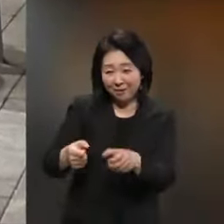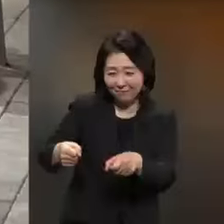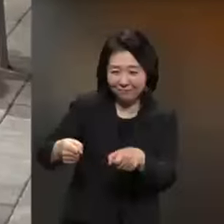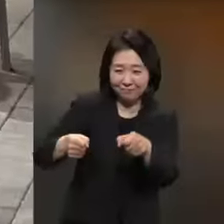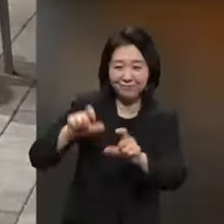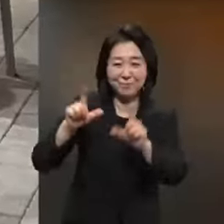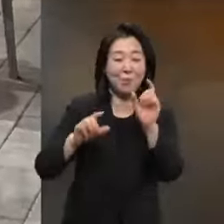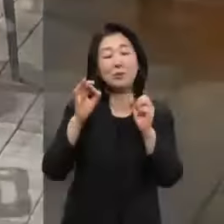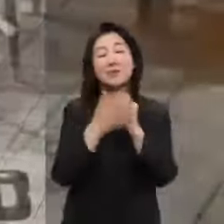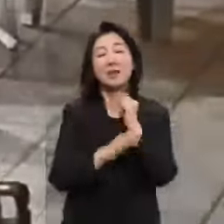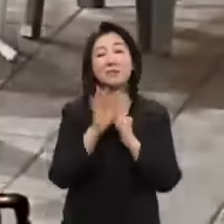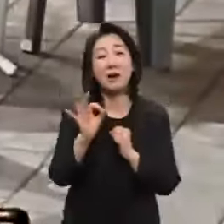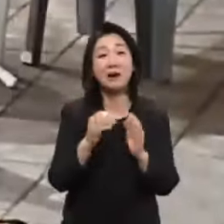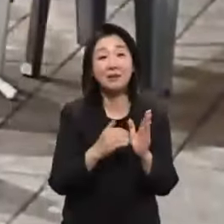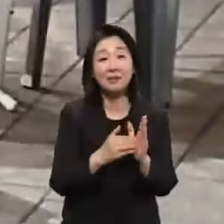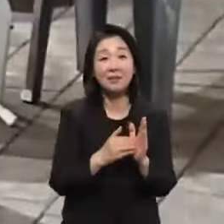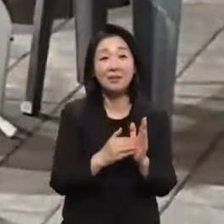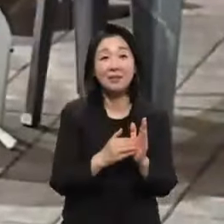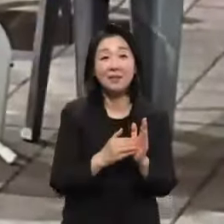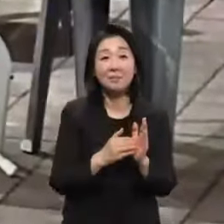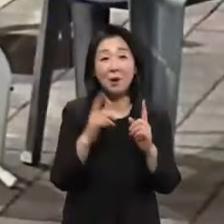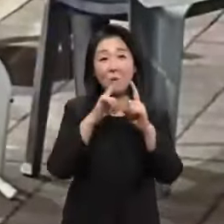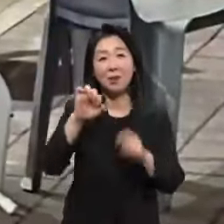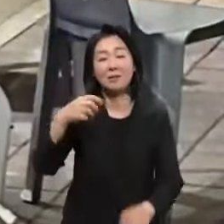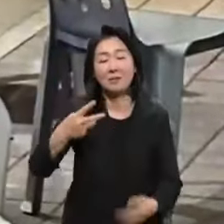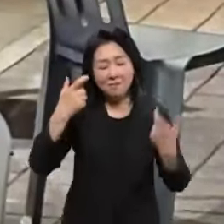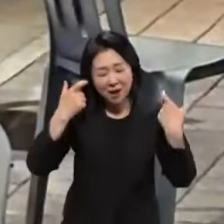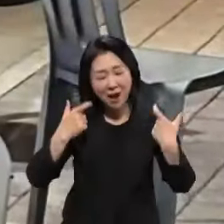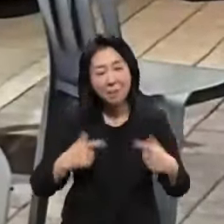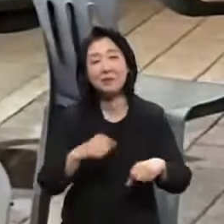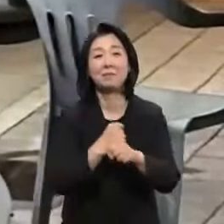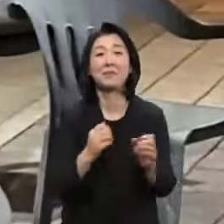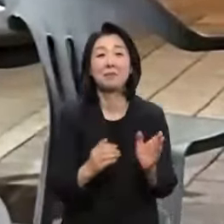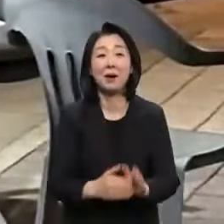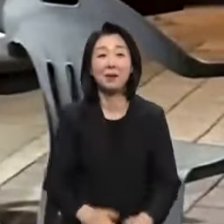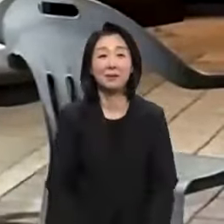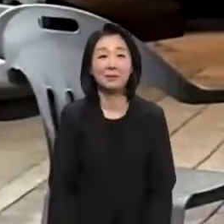사진 한 장이 경기 화성을 밤샘 지역구로 만들었습니다.